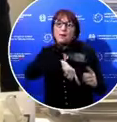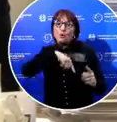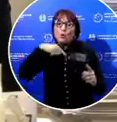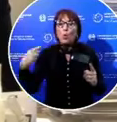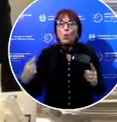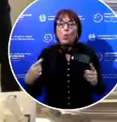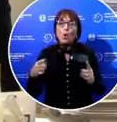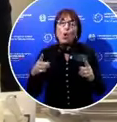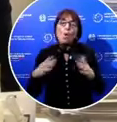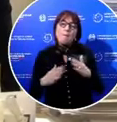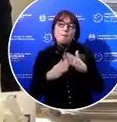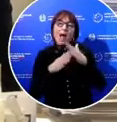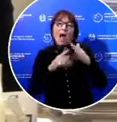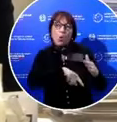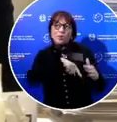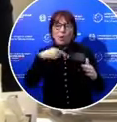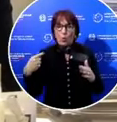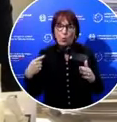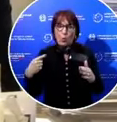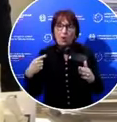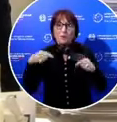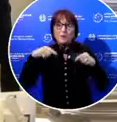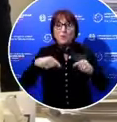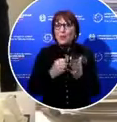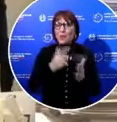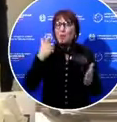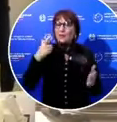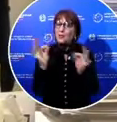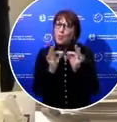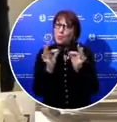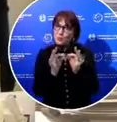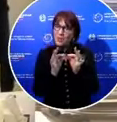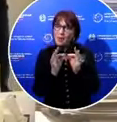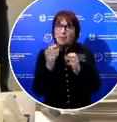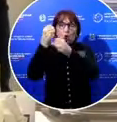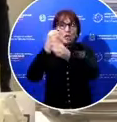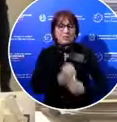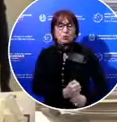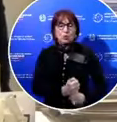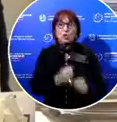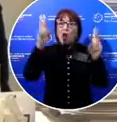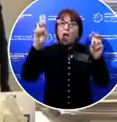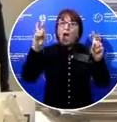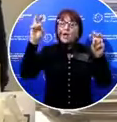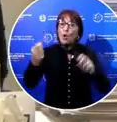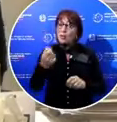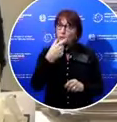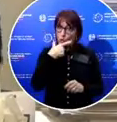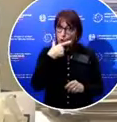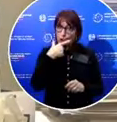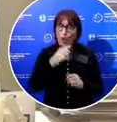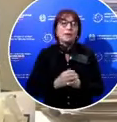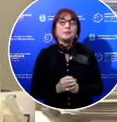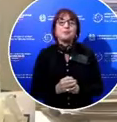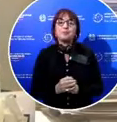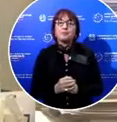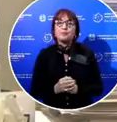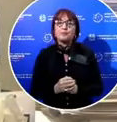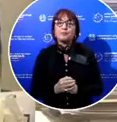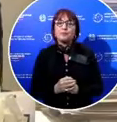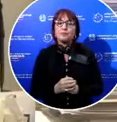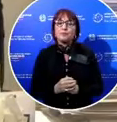lunga pausa, a questo importante appuntamento istituzionale sul tema delle droghe, una delle